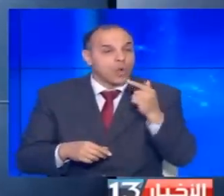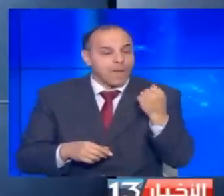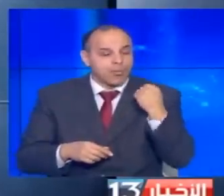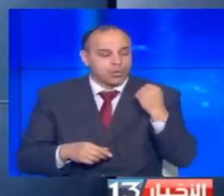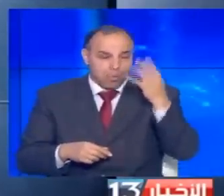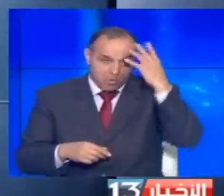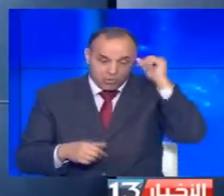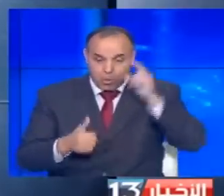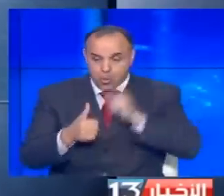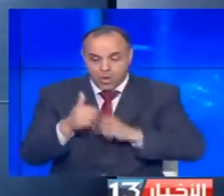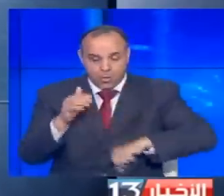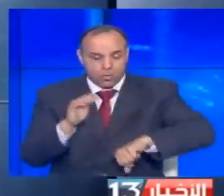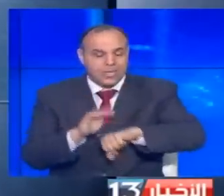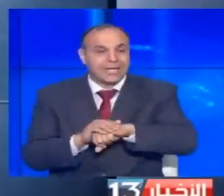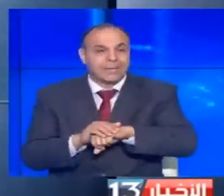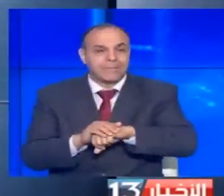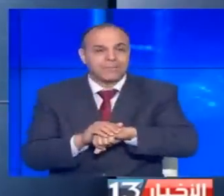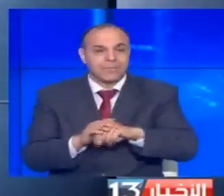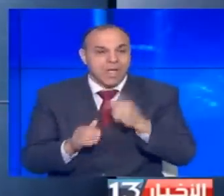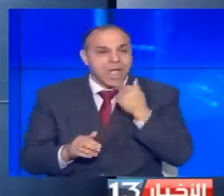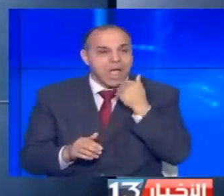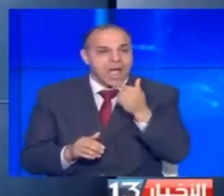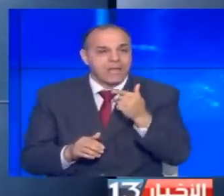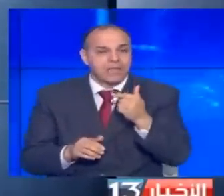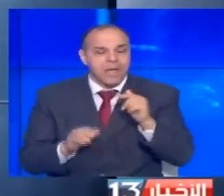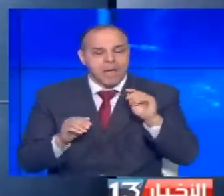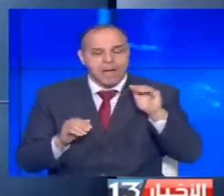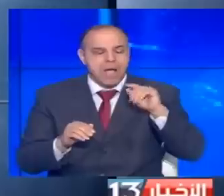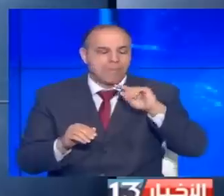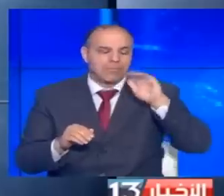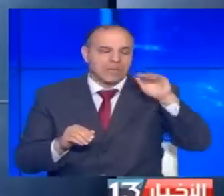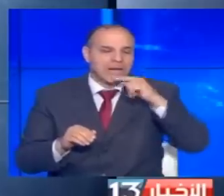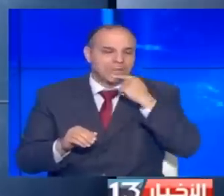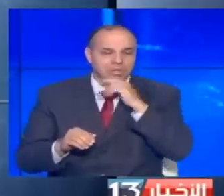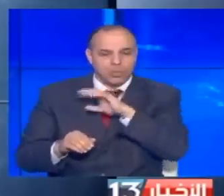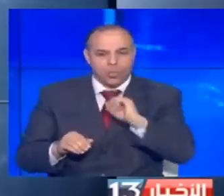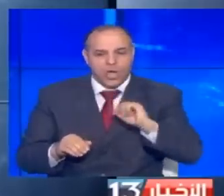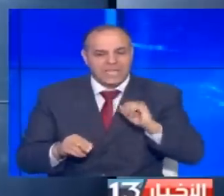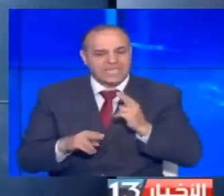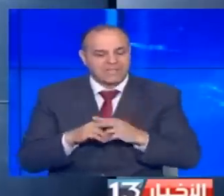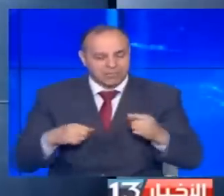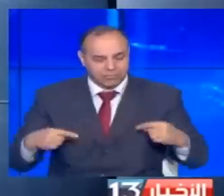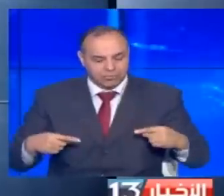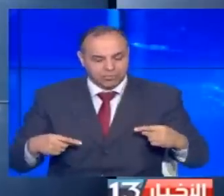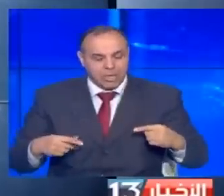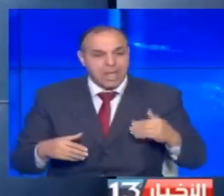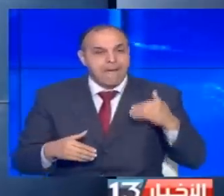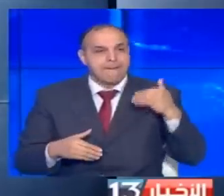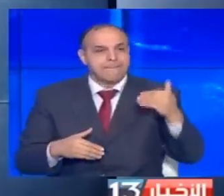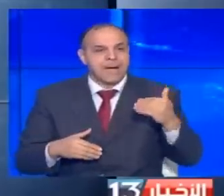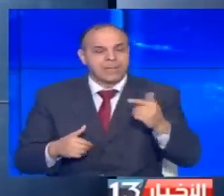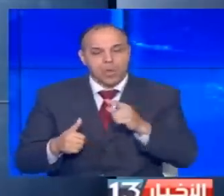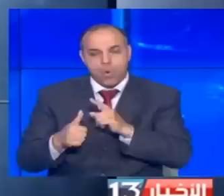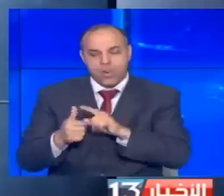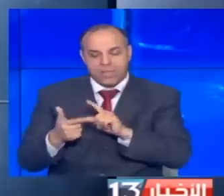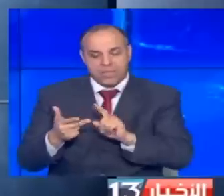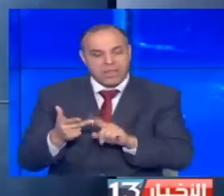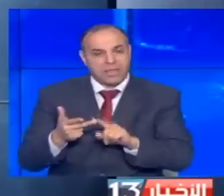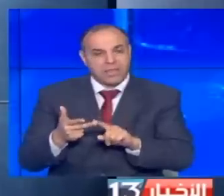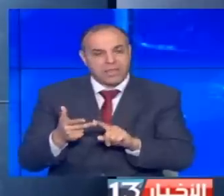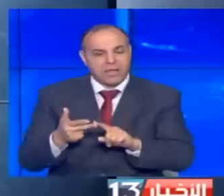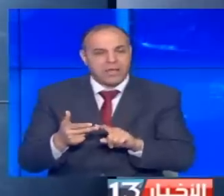الرابطه المحترفه الاولى لكره القدم بين مستقبل قابس وظيفه النجف اقصى الذي يحتل المركز الثالث بخمس